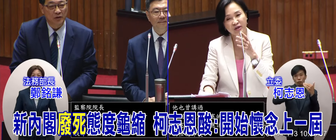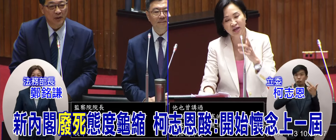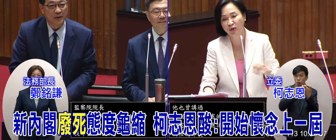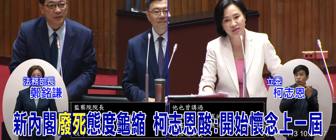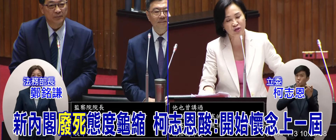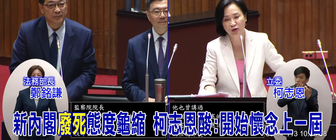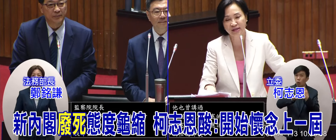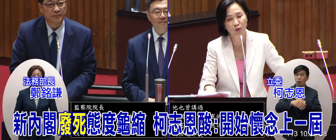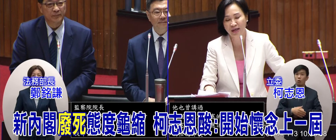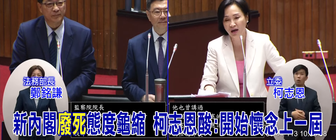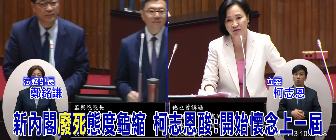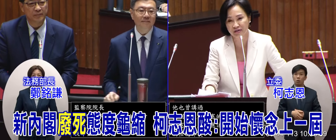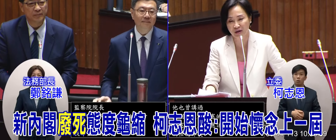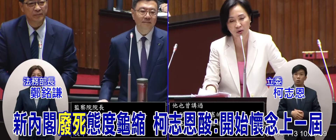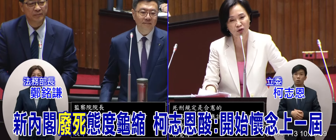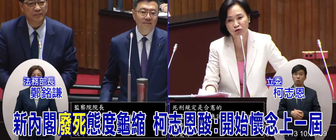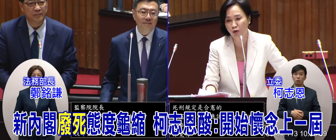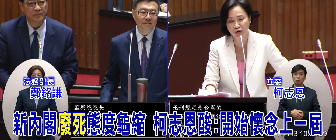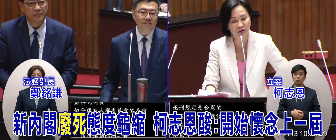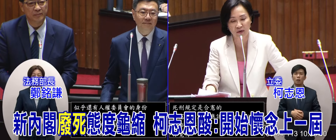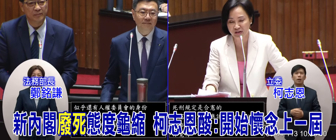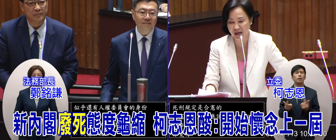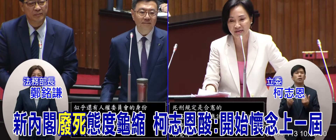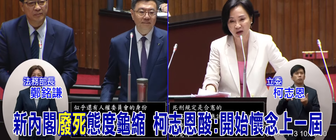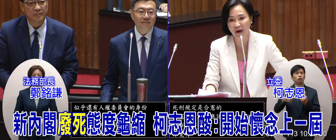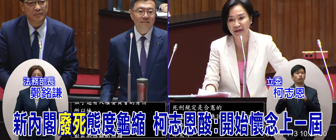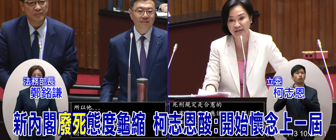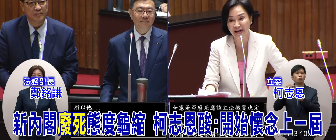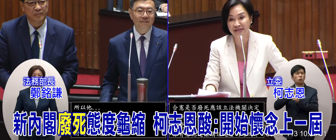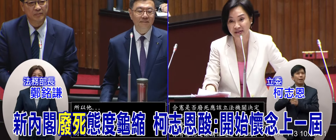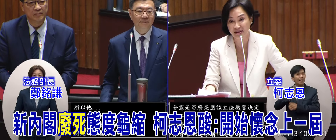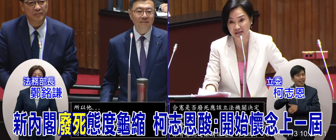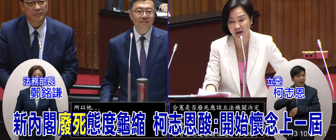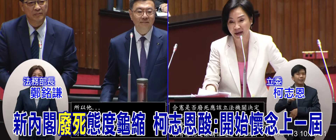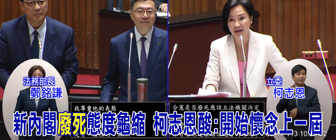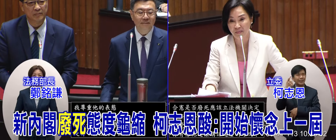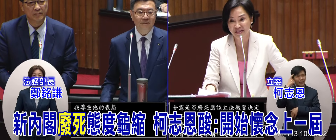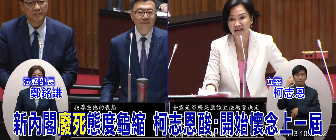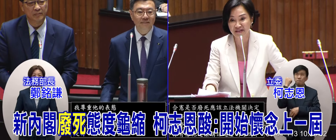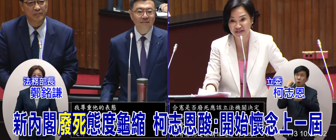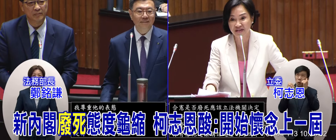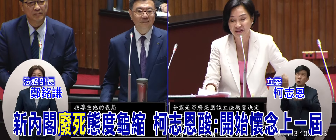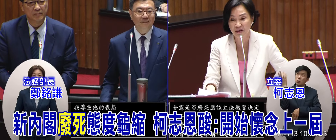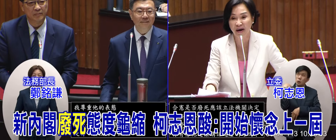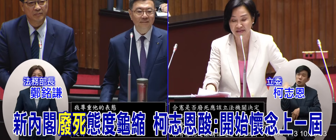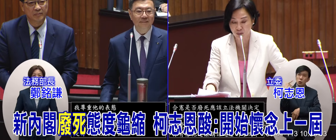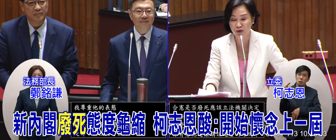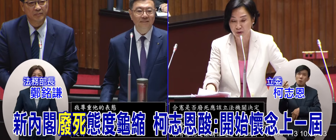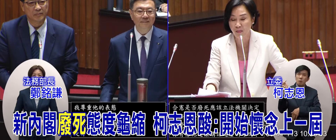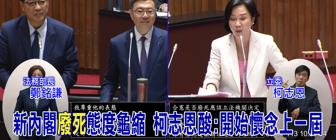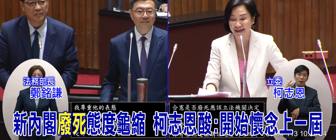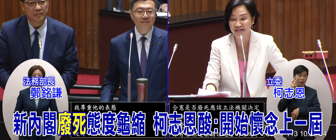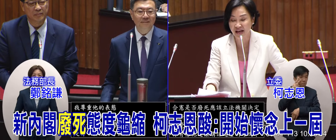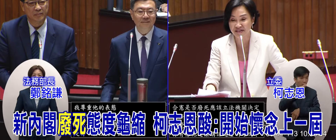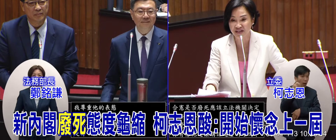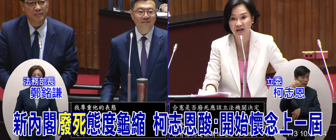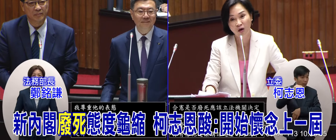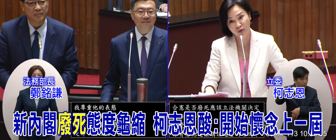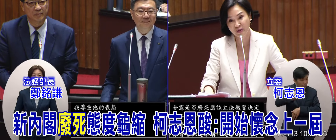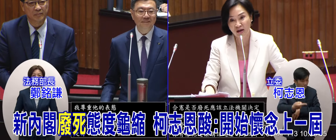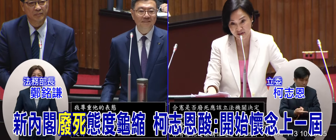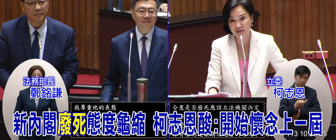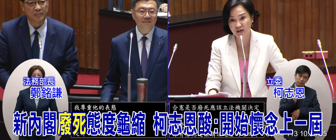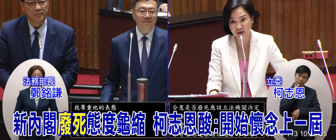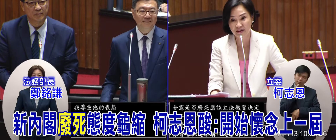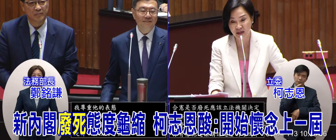长院长，我真的觉得像我当老师哦，我们都从头到尾就常常在怀念上一届，你知道吗？每次看到新一届的盲人，我们都觉得我们怀疑上一届。